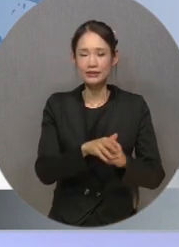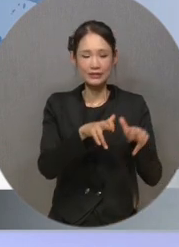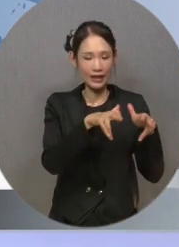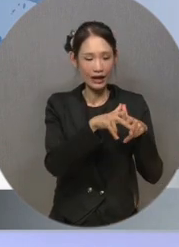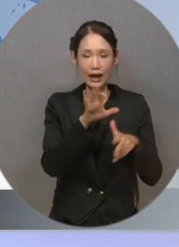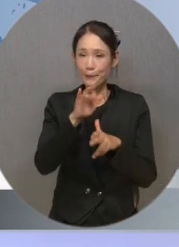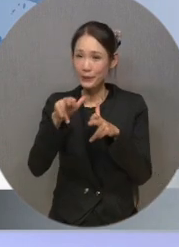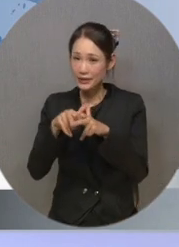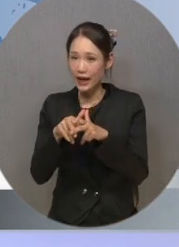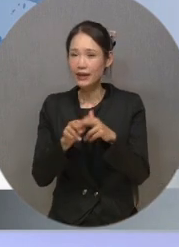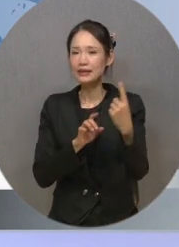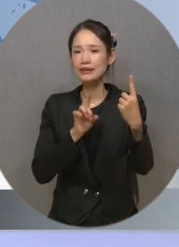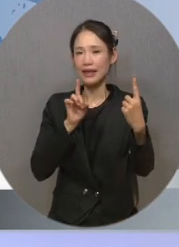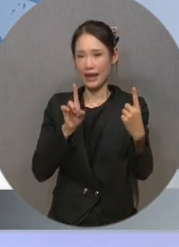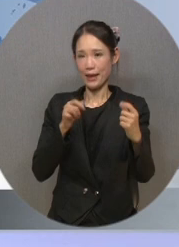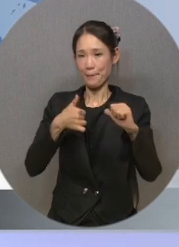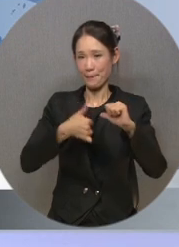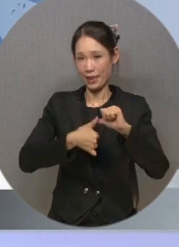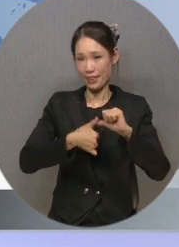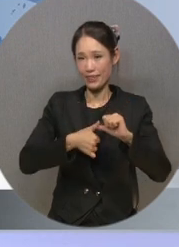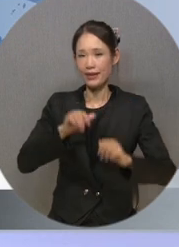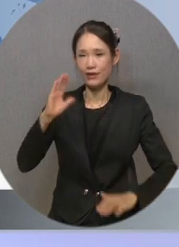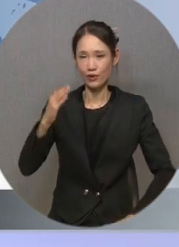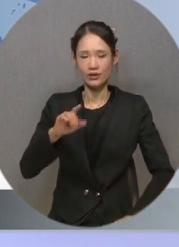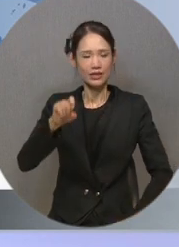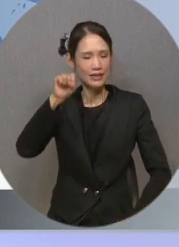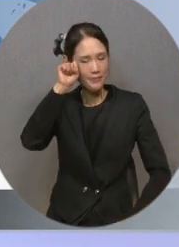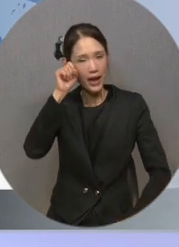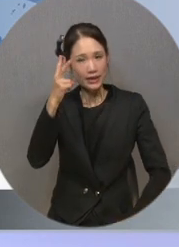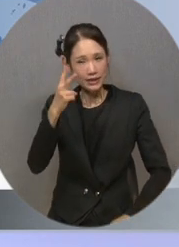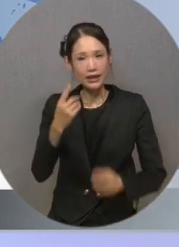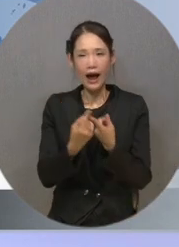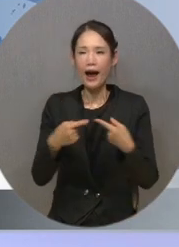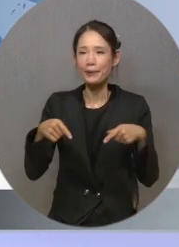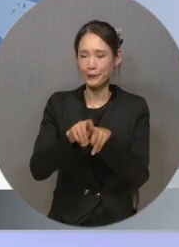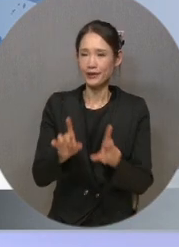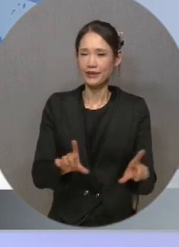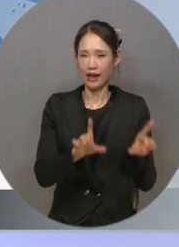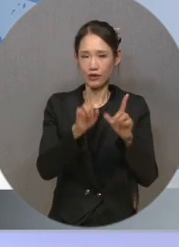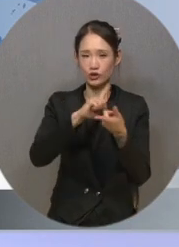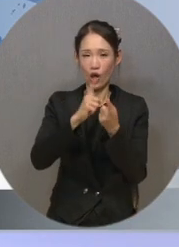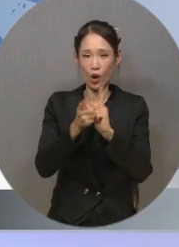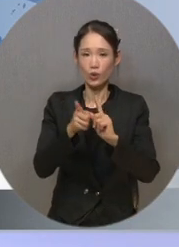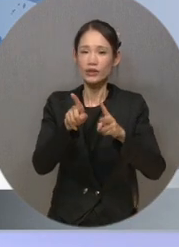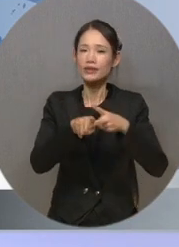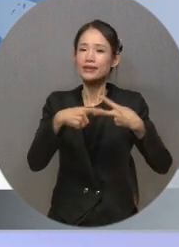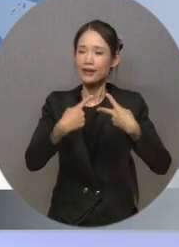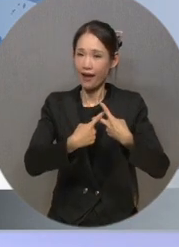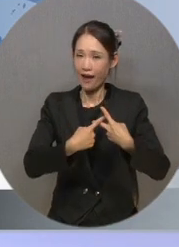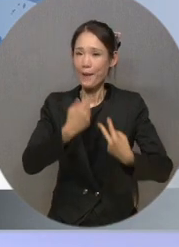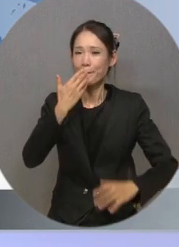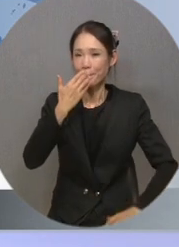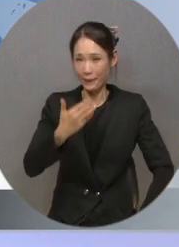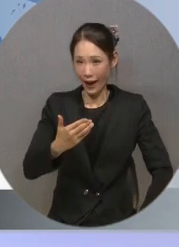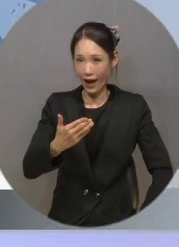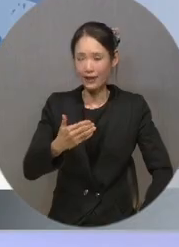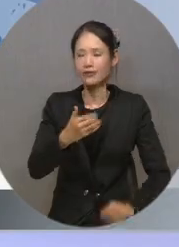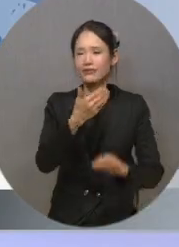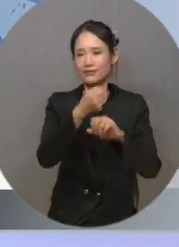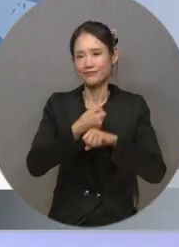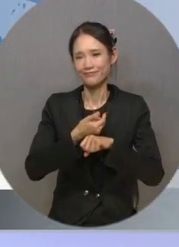멘토 멘티가 되어 1박 2일 동안 함께 생활하며 서로에 대해 이해하는 시간을 가졌는데요. 정운성